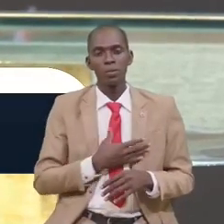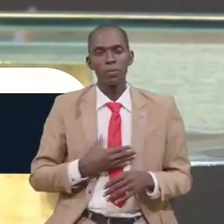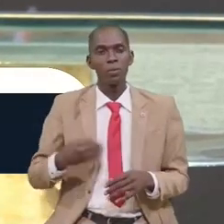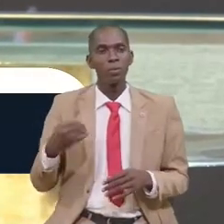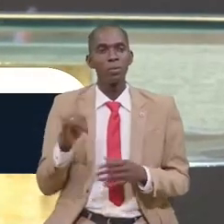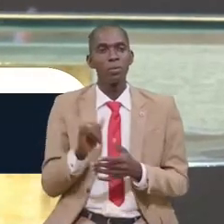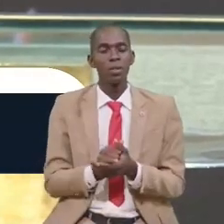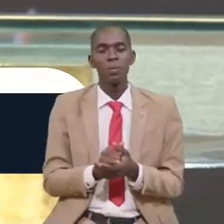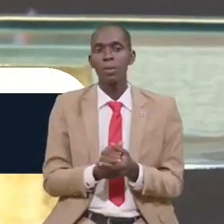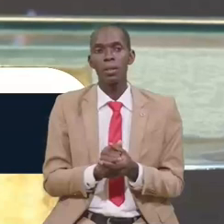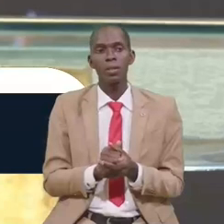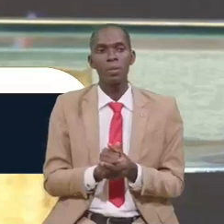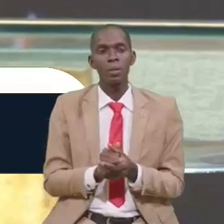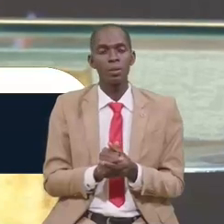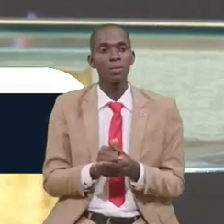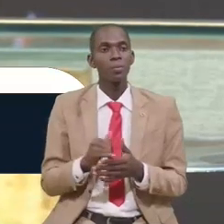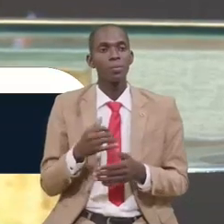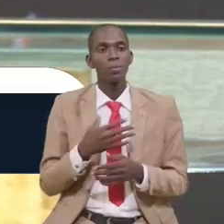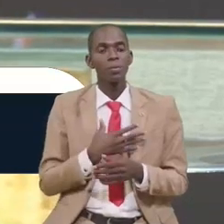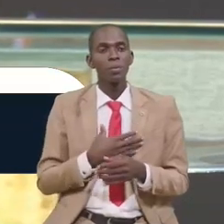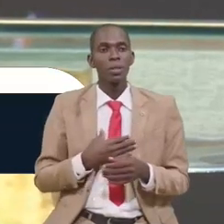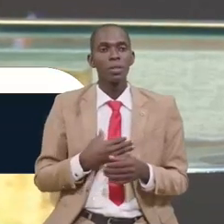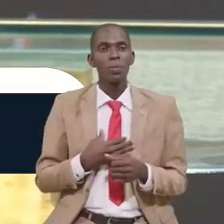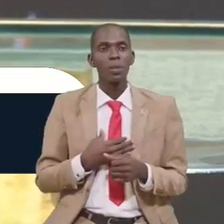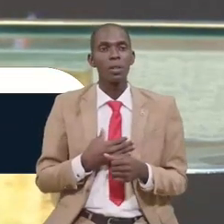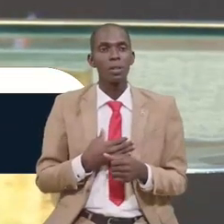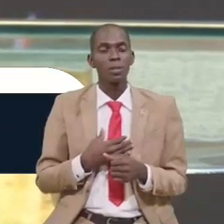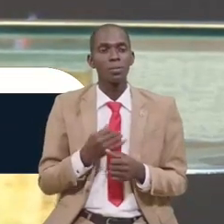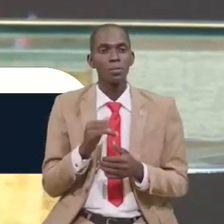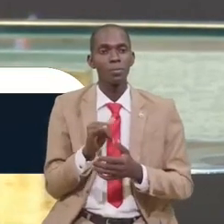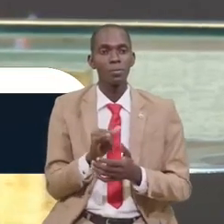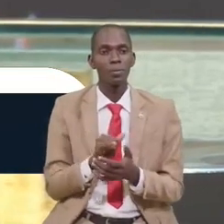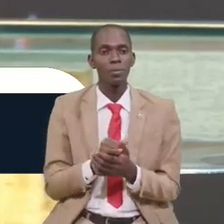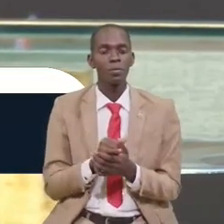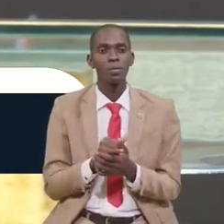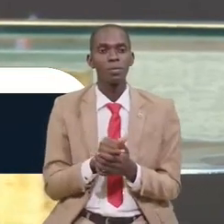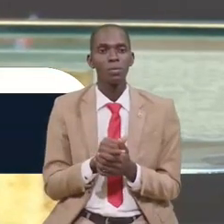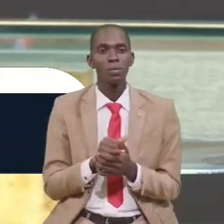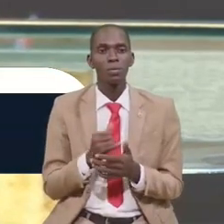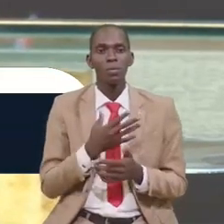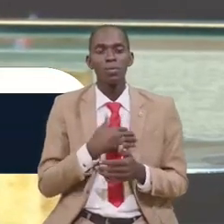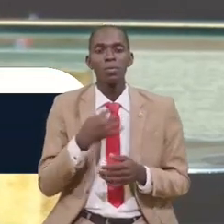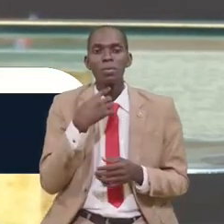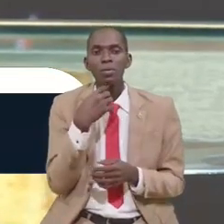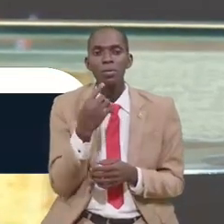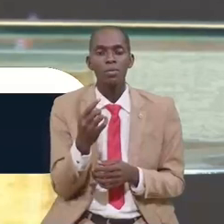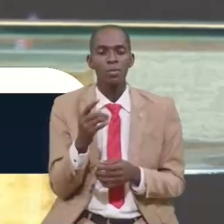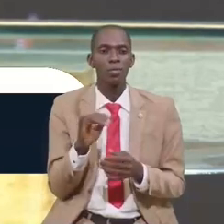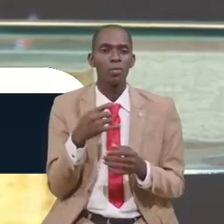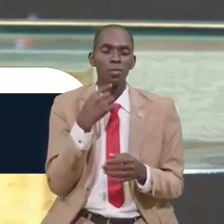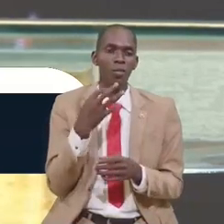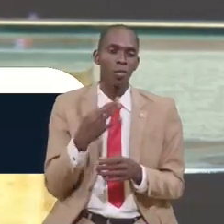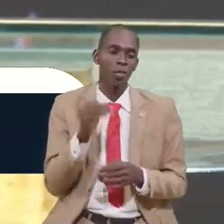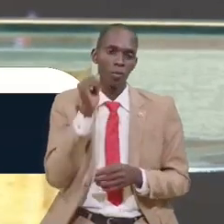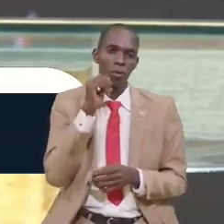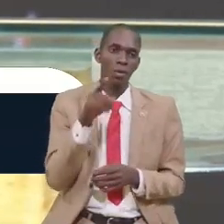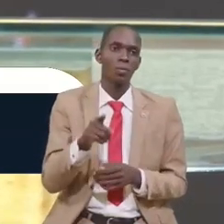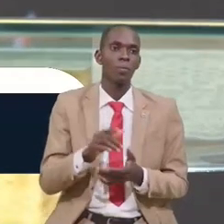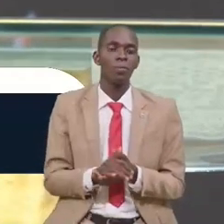belle-mère de Simon était couchée, ayant la fièvre, et aussitôt on parla d'elle à